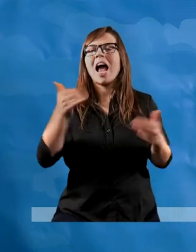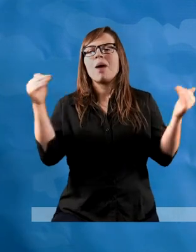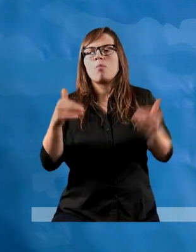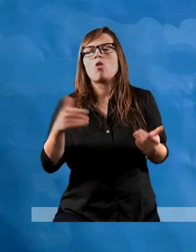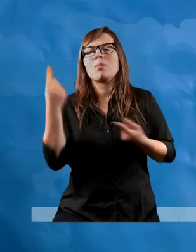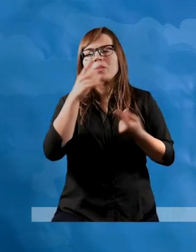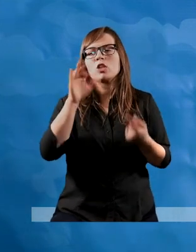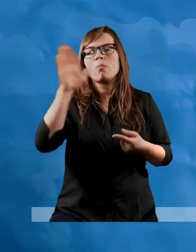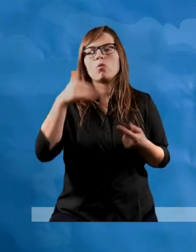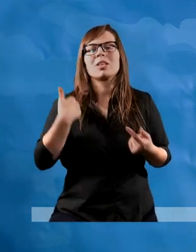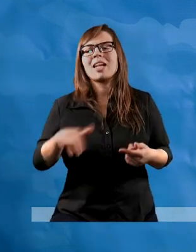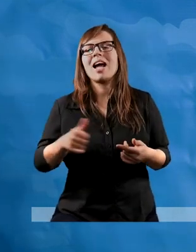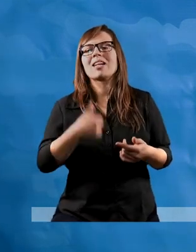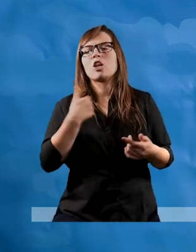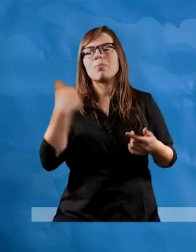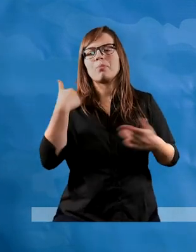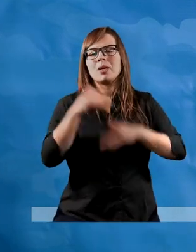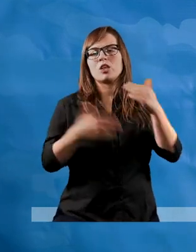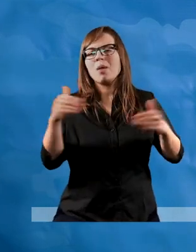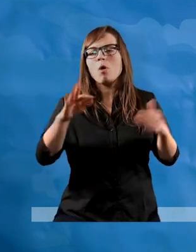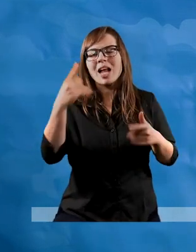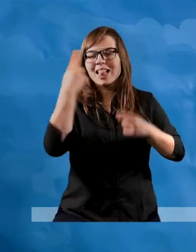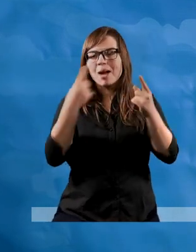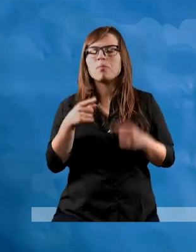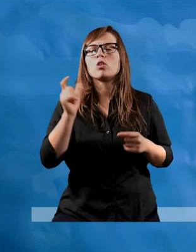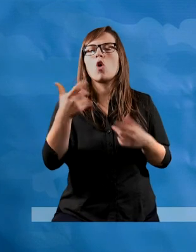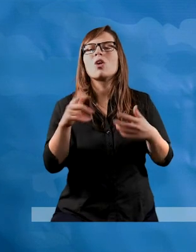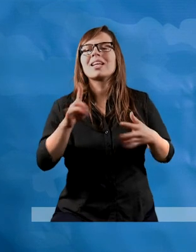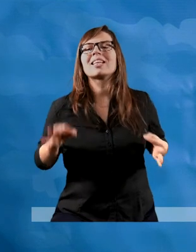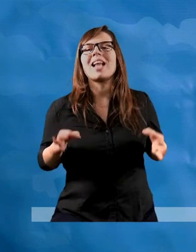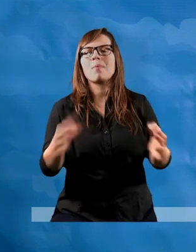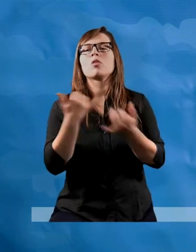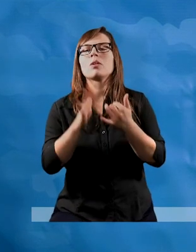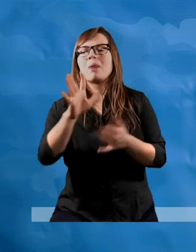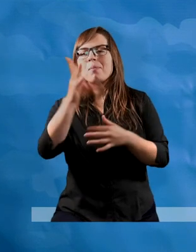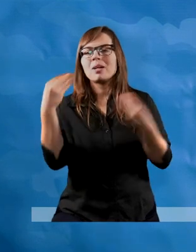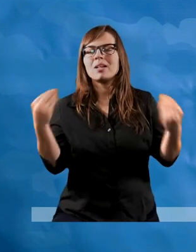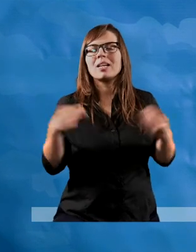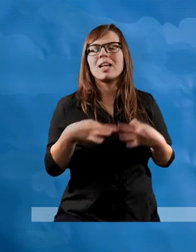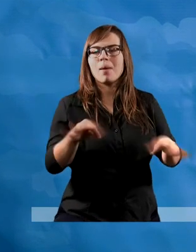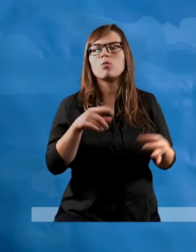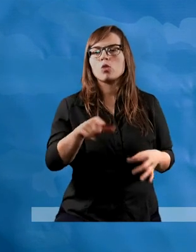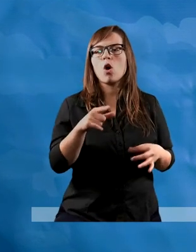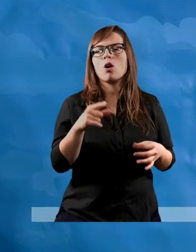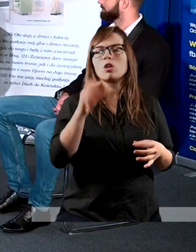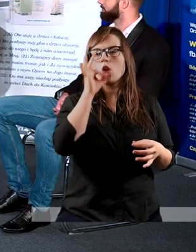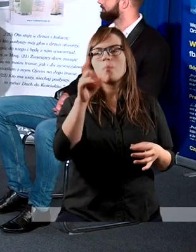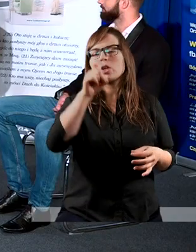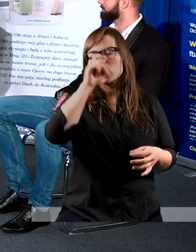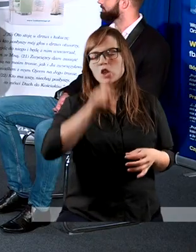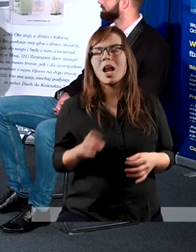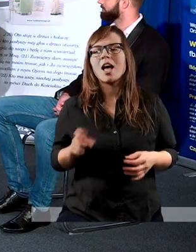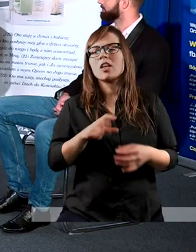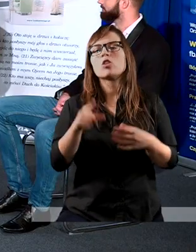można myśleć, że Bóg nie chce, żebyśmy byli szczęśliwi? Ale to zaraz padnie pytanie, a co z samochodami? To jak mam piękny samochód, się z niego cieszę, to dobrze czy